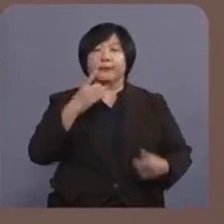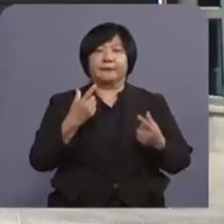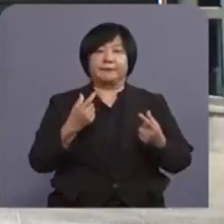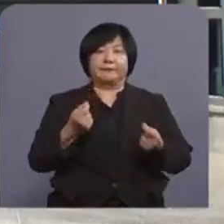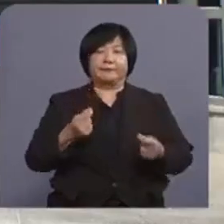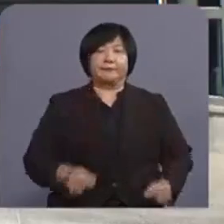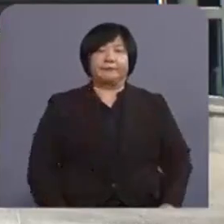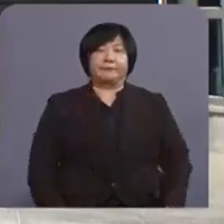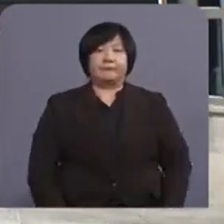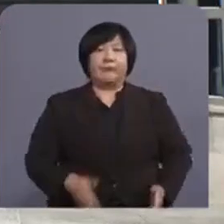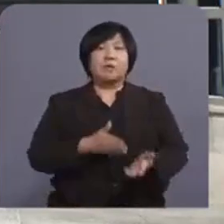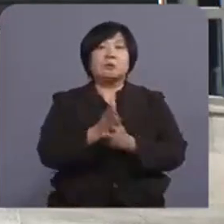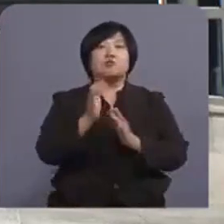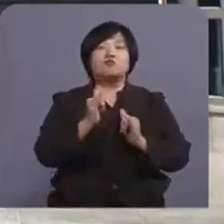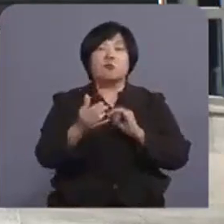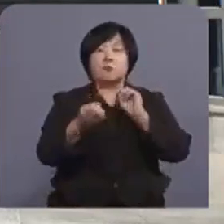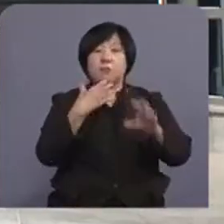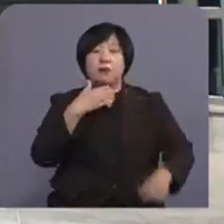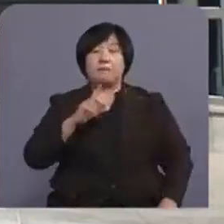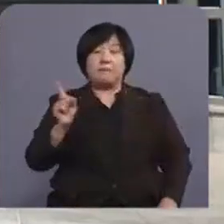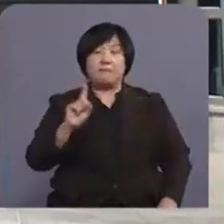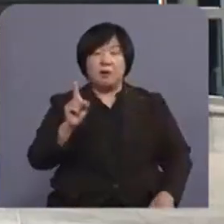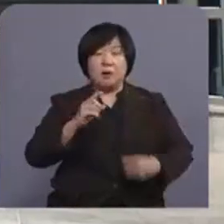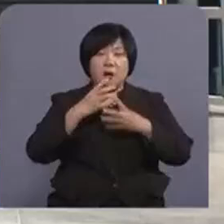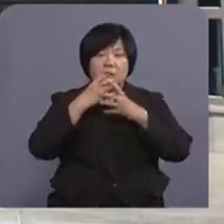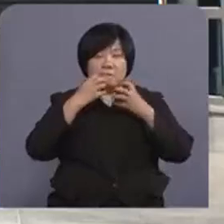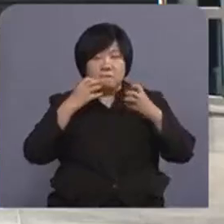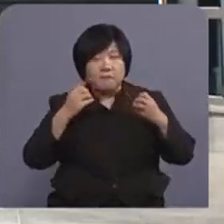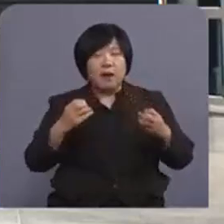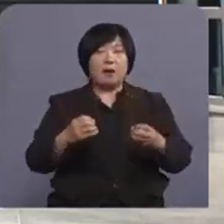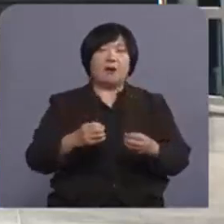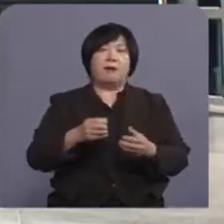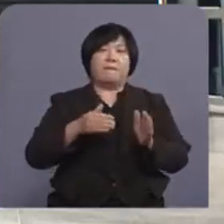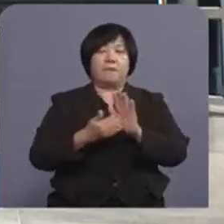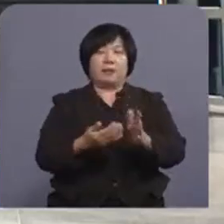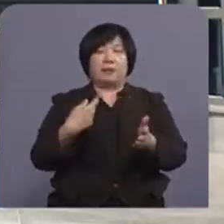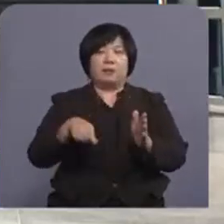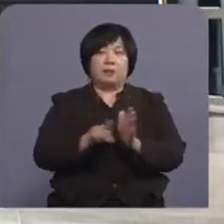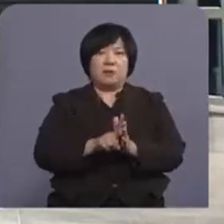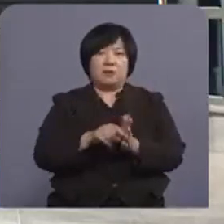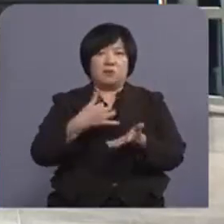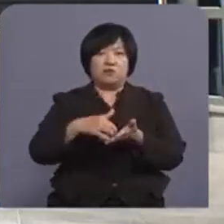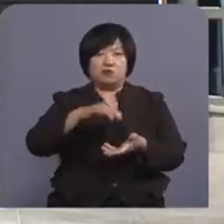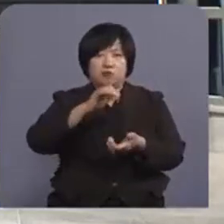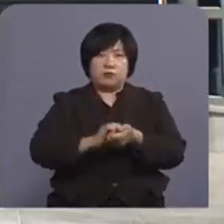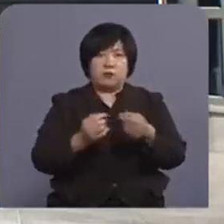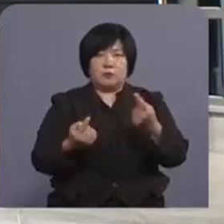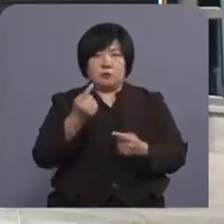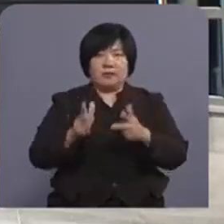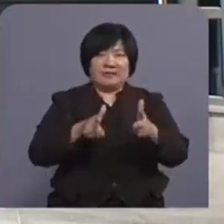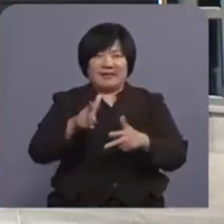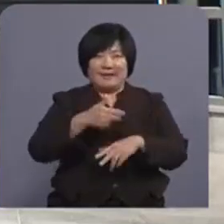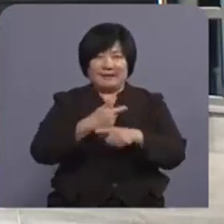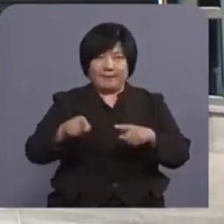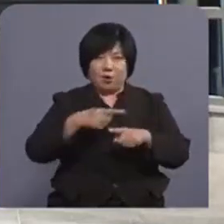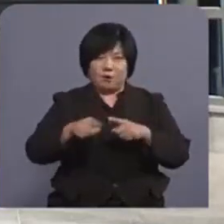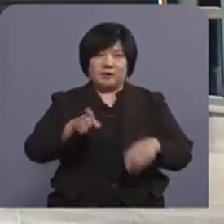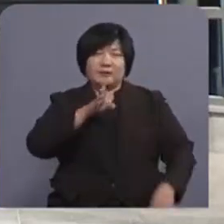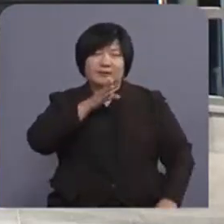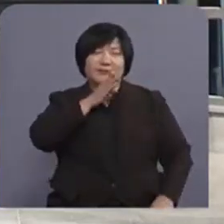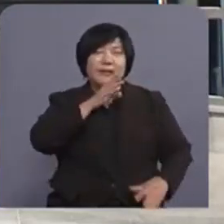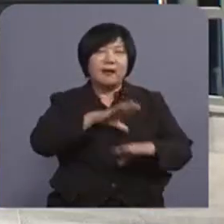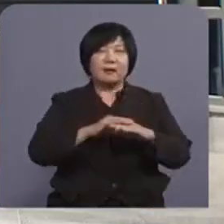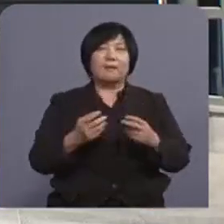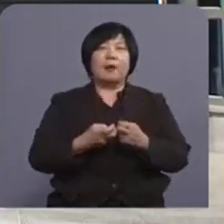같다라는 전문가들은 조래 발이 남발을 막기 위해선 조례 발리 수 제한보다는 조례 사후평가 등 실질적인 대책이 필요하다고